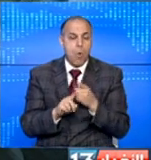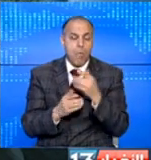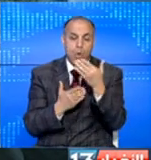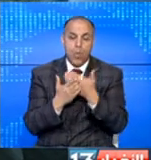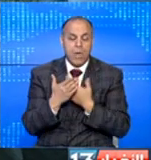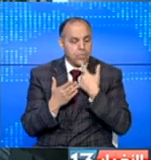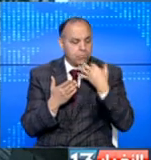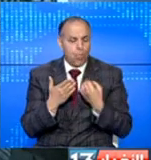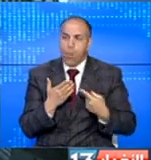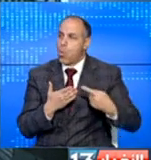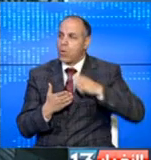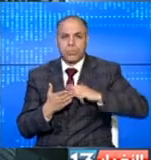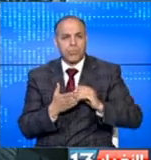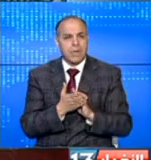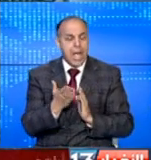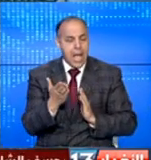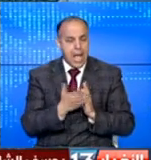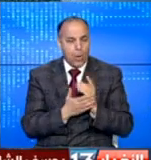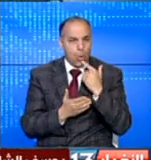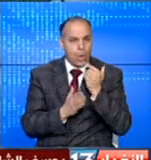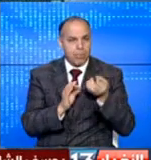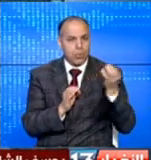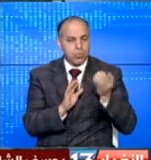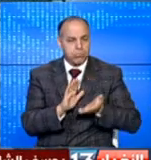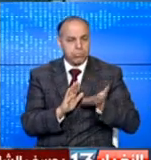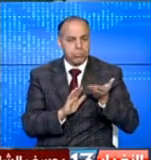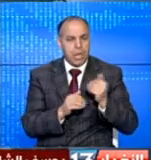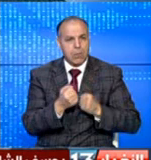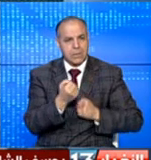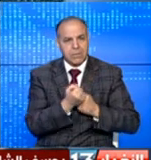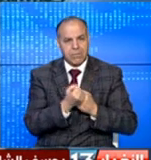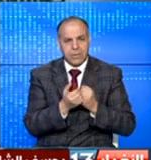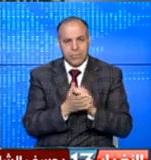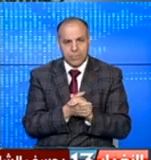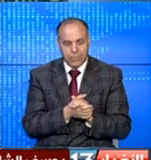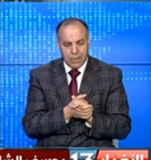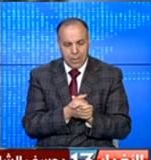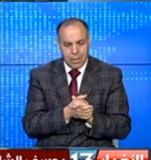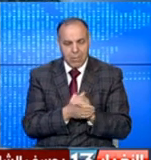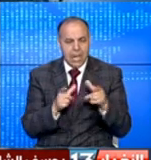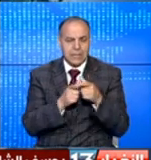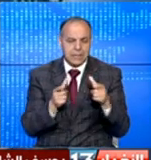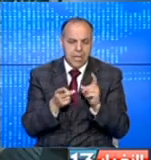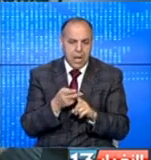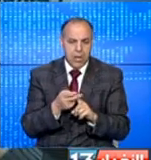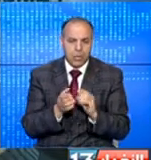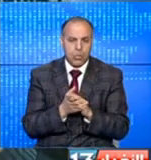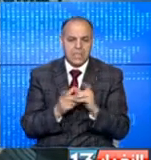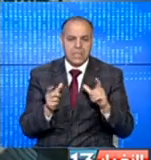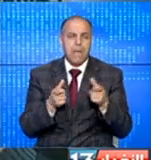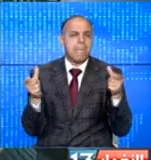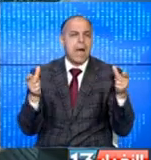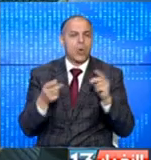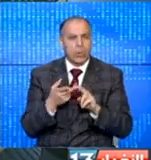هو الالتزام بها. يلزم حقيقة رفعه في نسب النمو بدفع معناها الصناعة والمعنى الصناعات